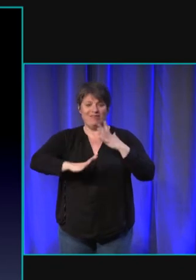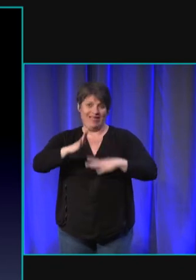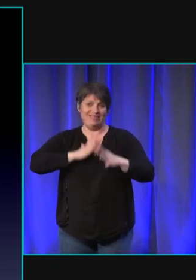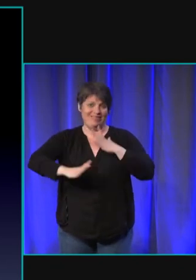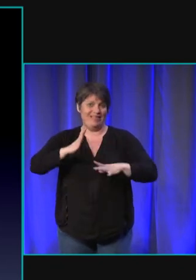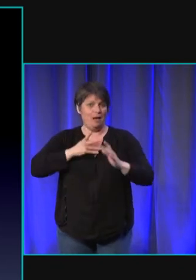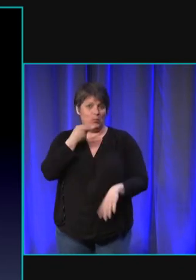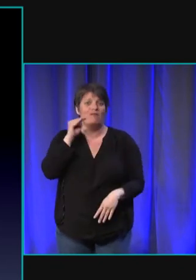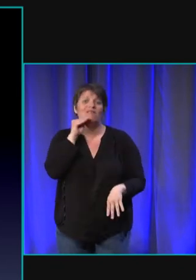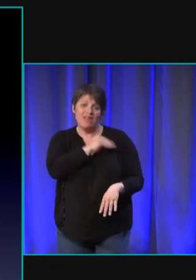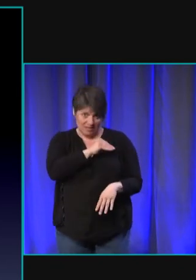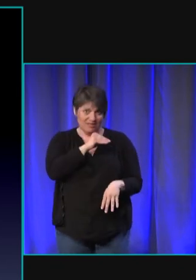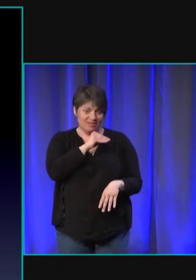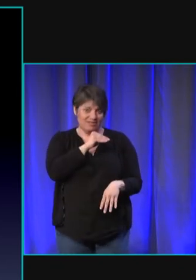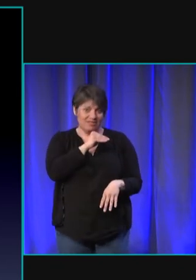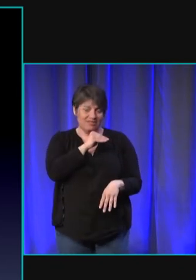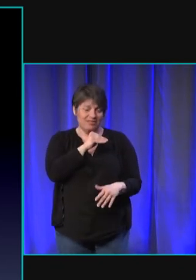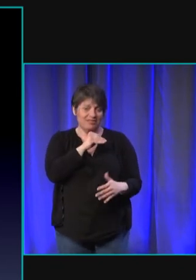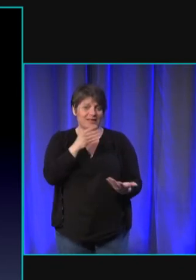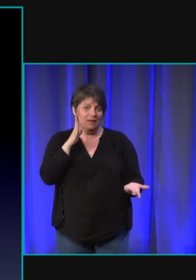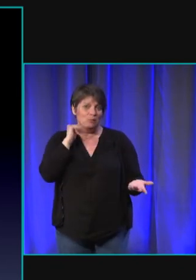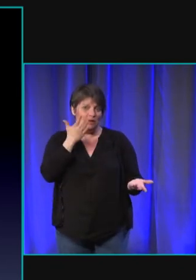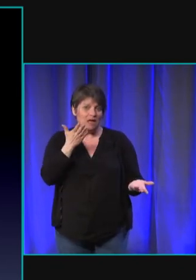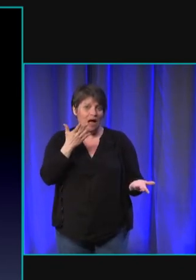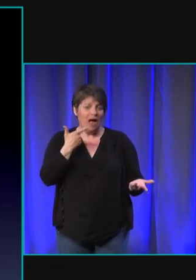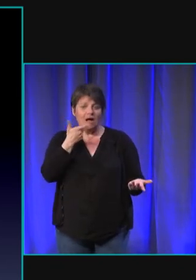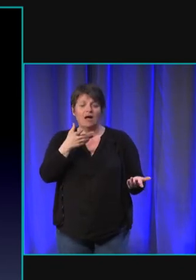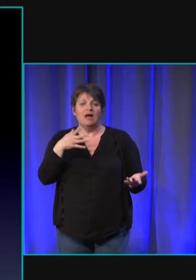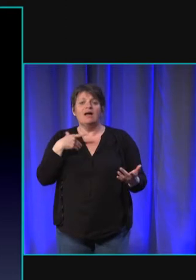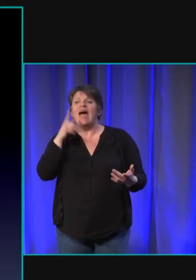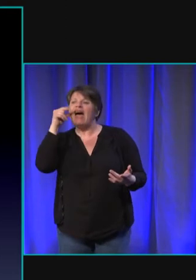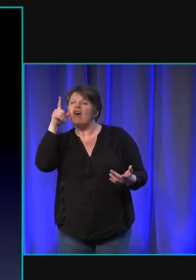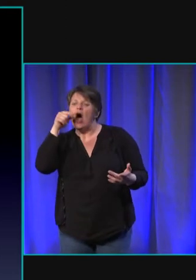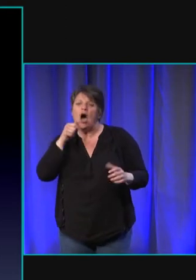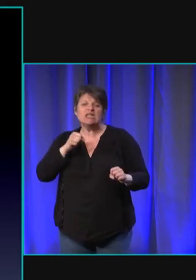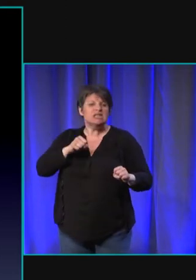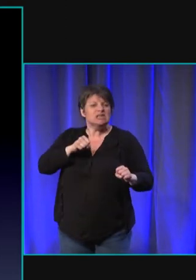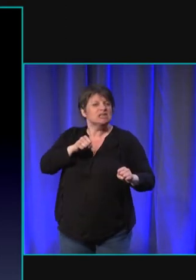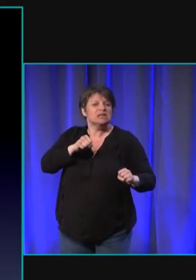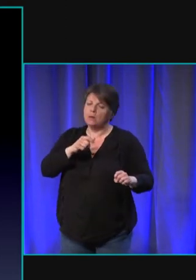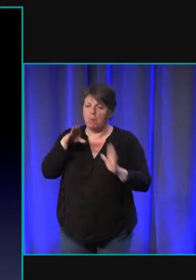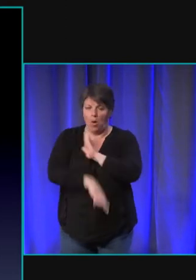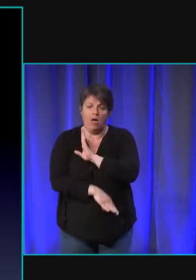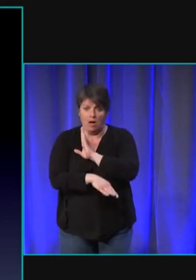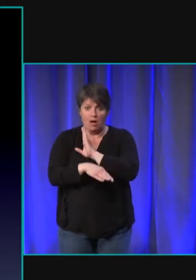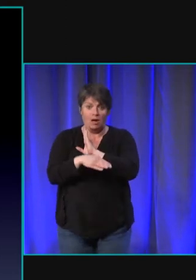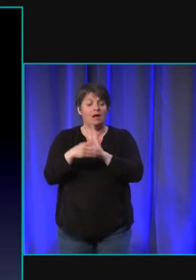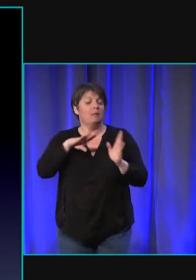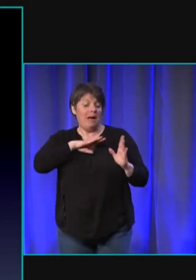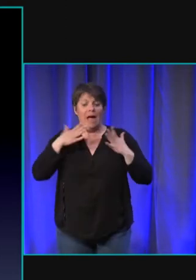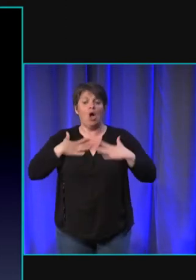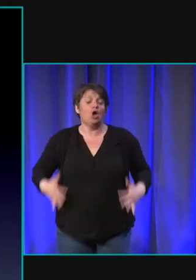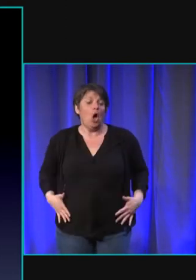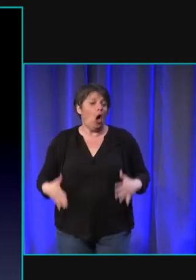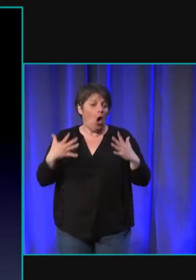le problème, c'est qu'ils vont plus vite se fatiguer. Ils seront beaucoup moins résistants à l'effort. Donc, il y a un véritable effet de la maturation.